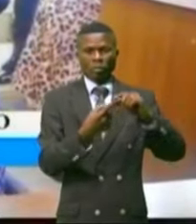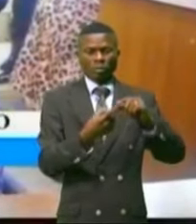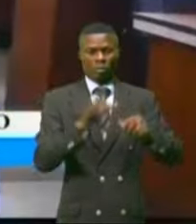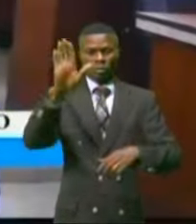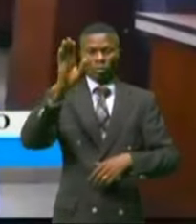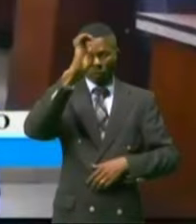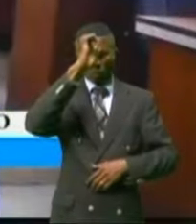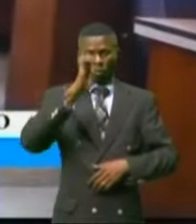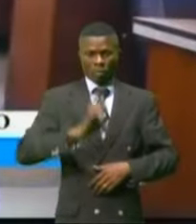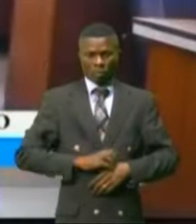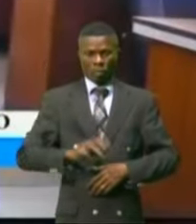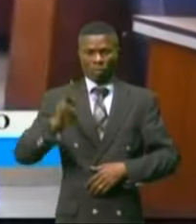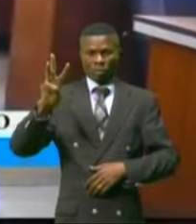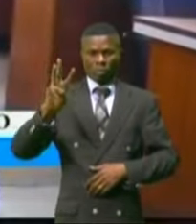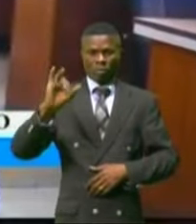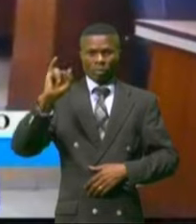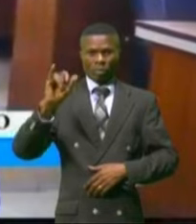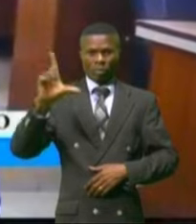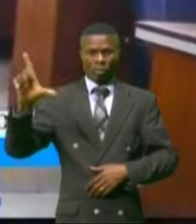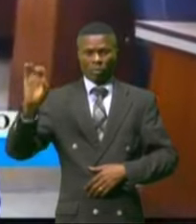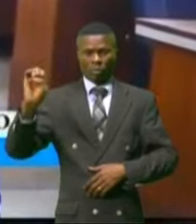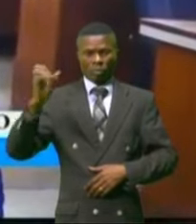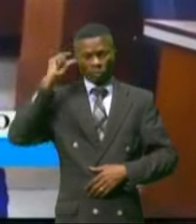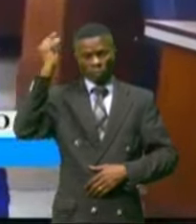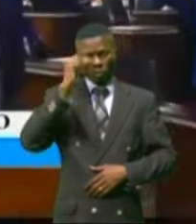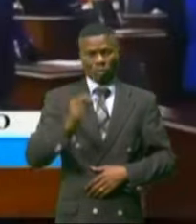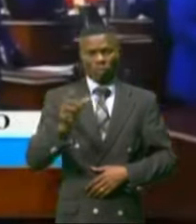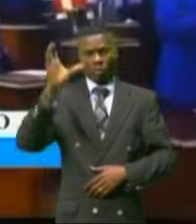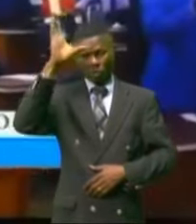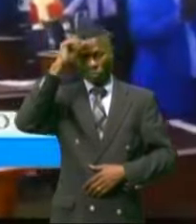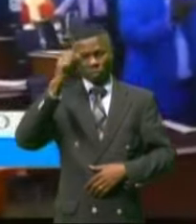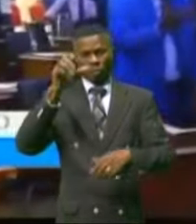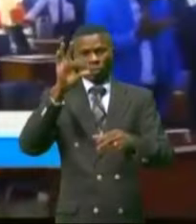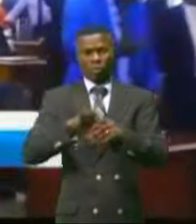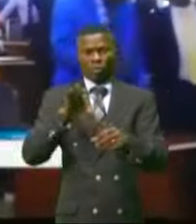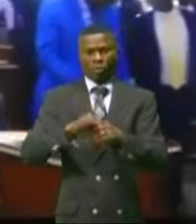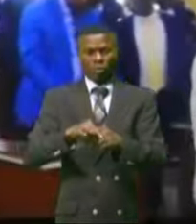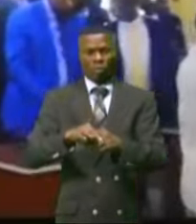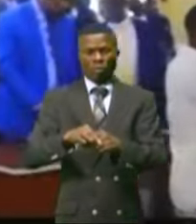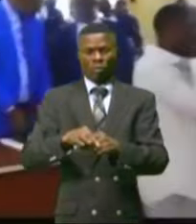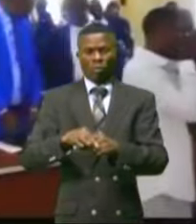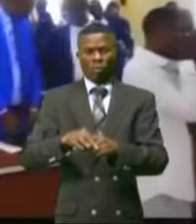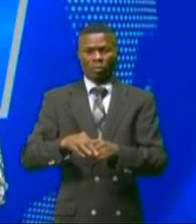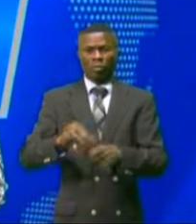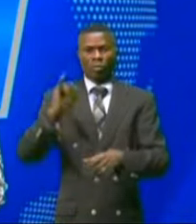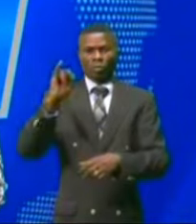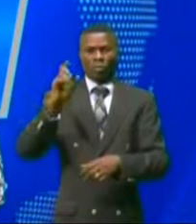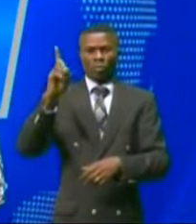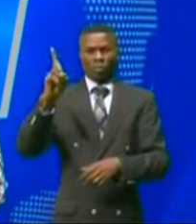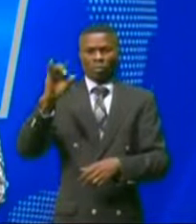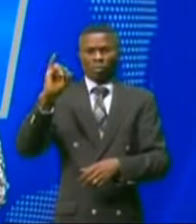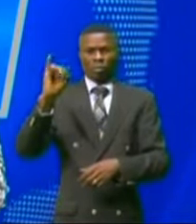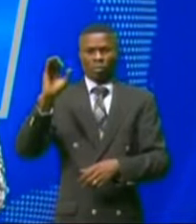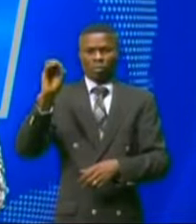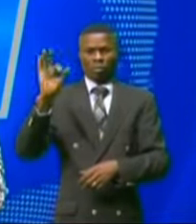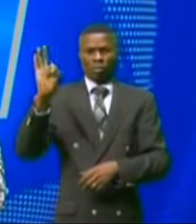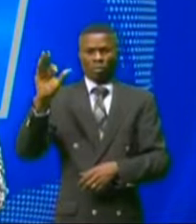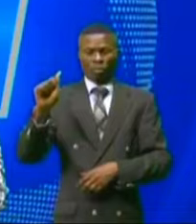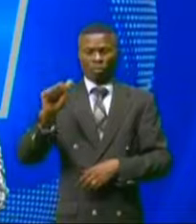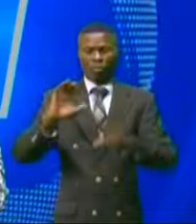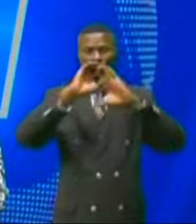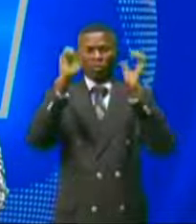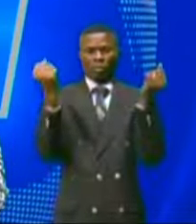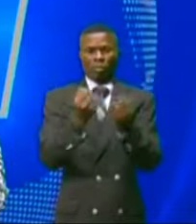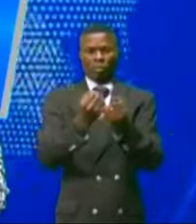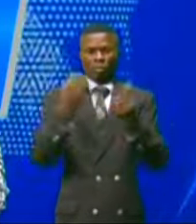Son Excellence Willy Itundala Assang, gouverneur de la province du Kwilu, élu de la circonscription d'Idiofa. La société civile